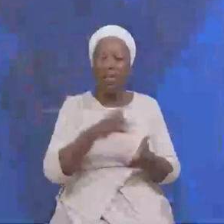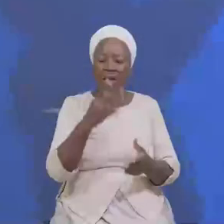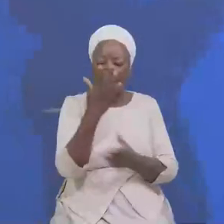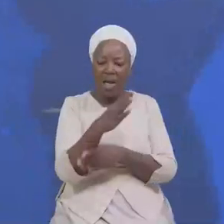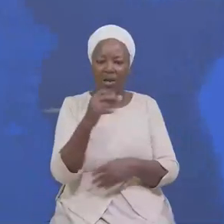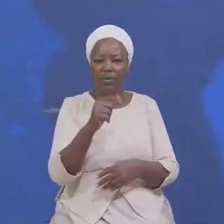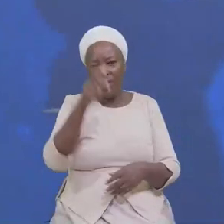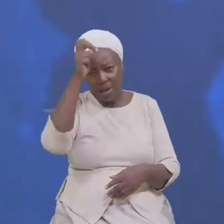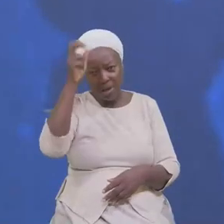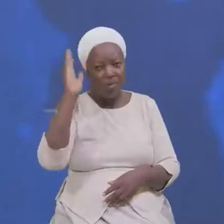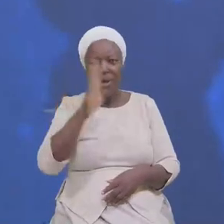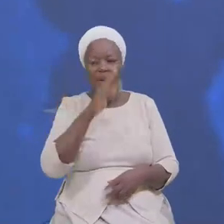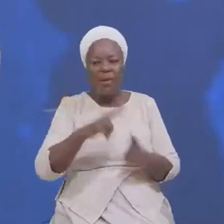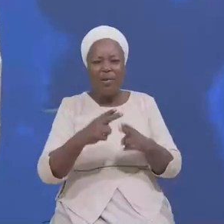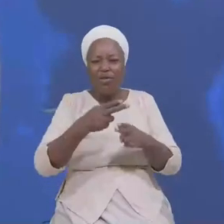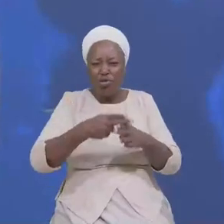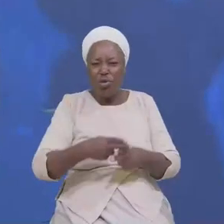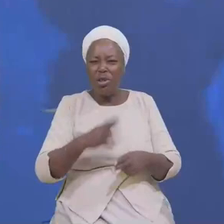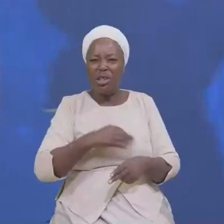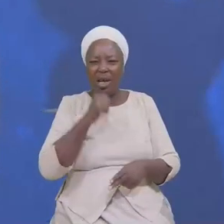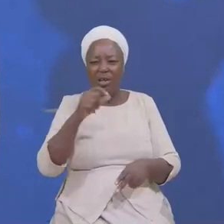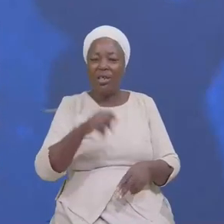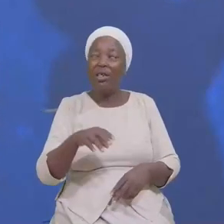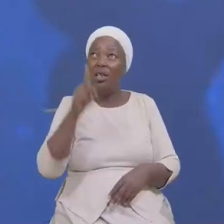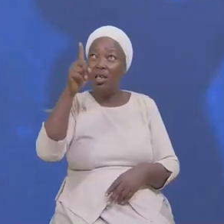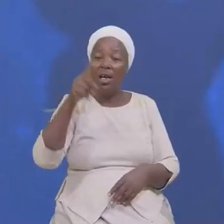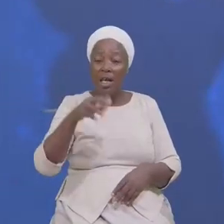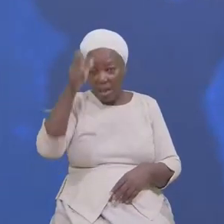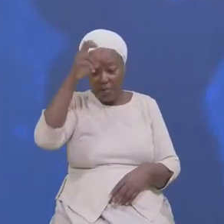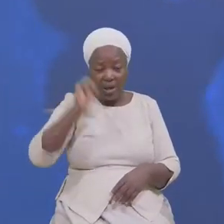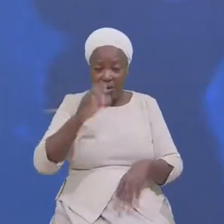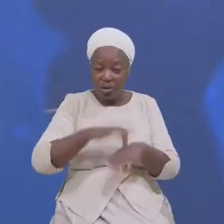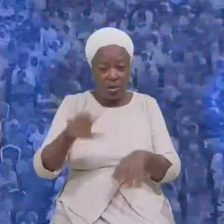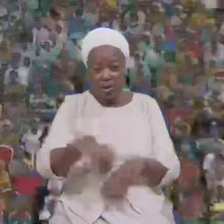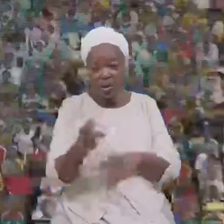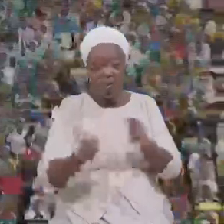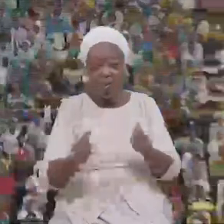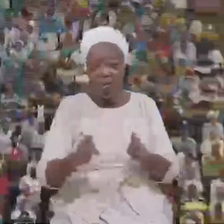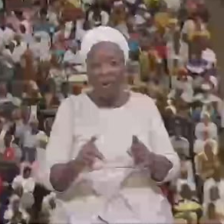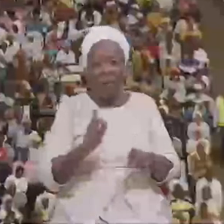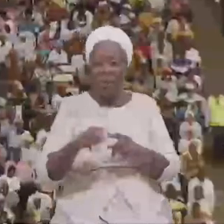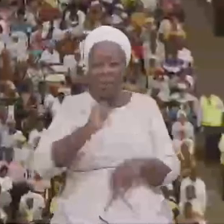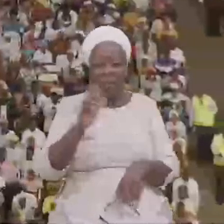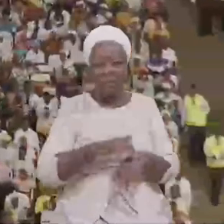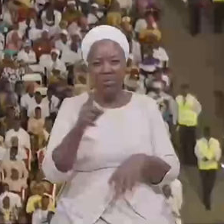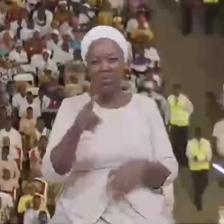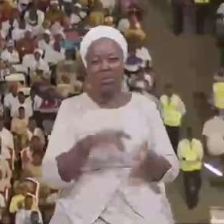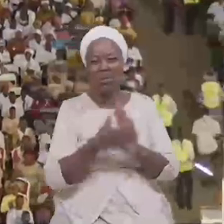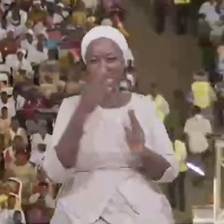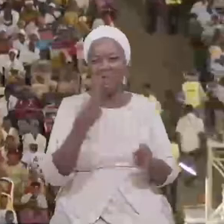la main du diable sera si courte, il pourra toucher les autres, mais il ne pourra plus t'atteindre.